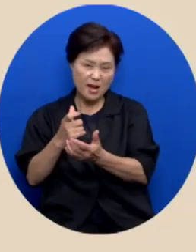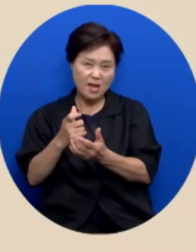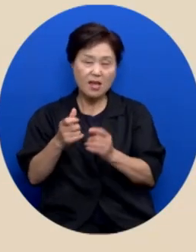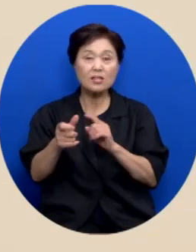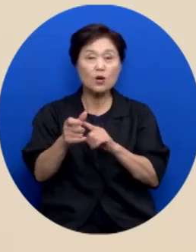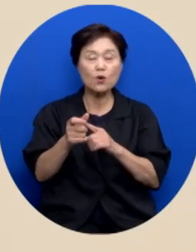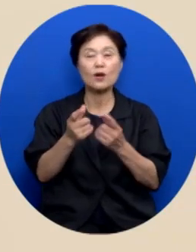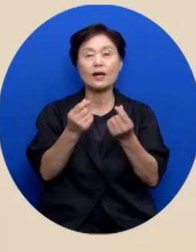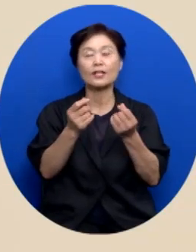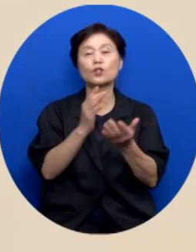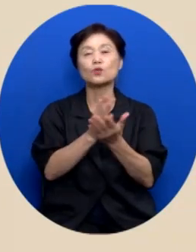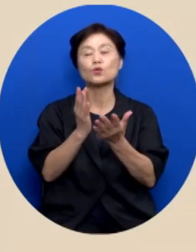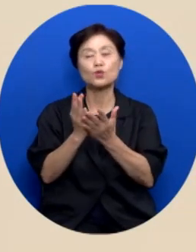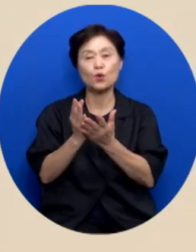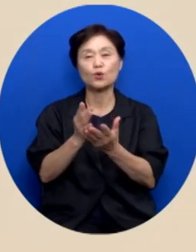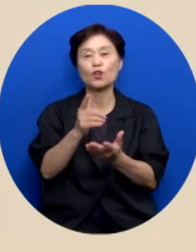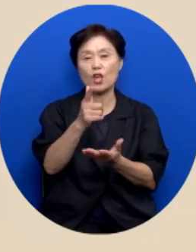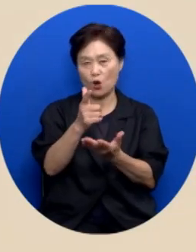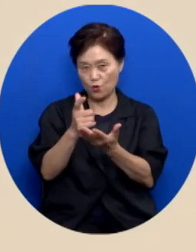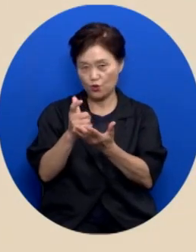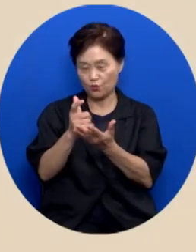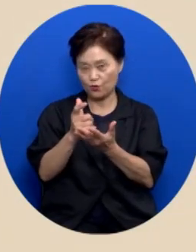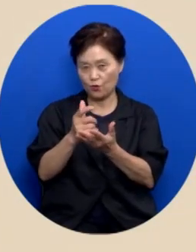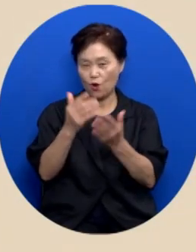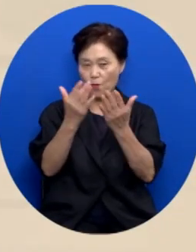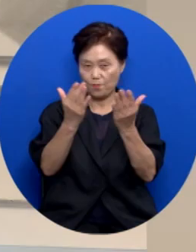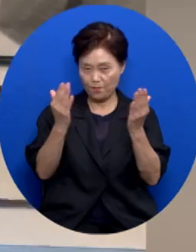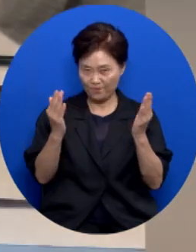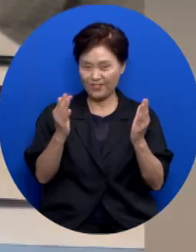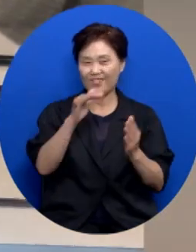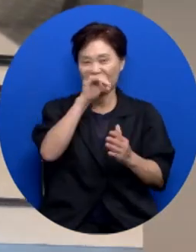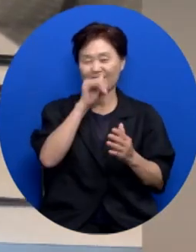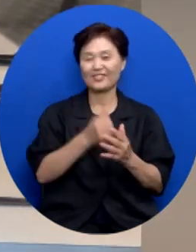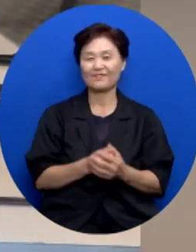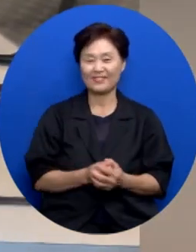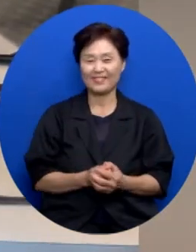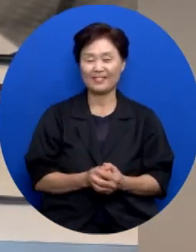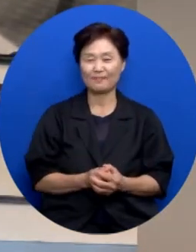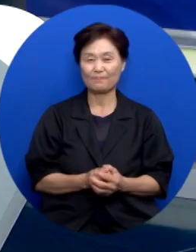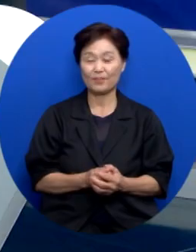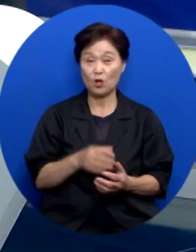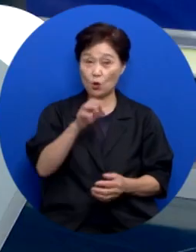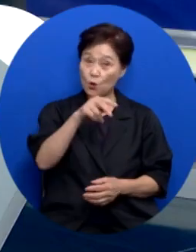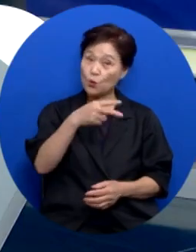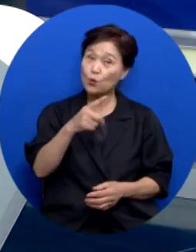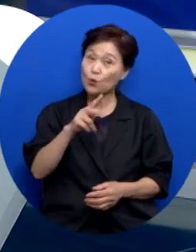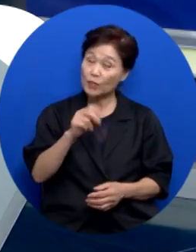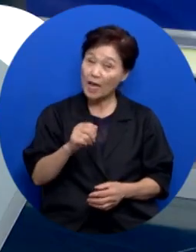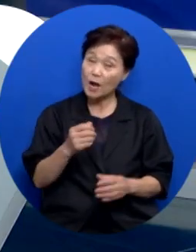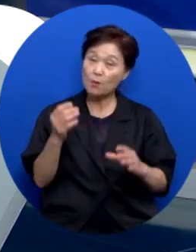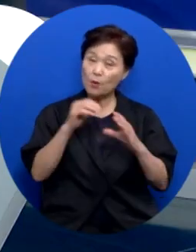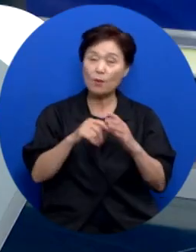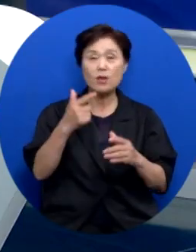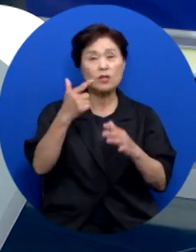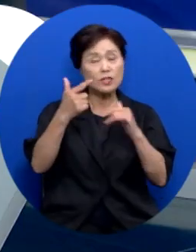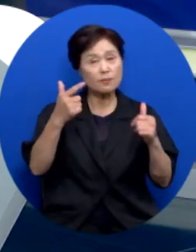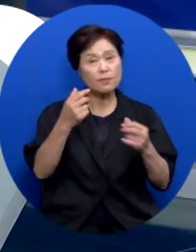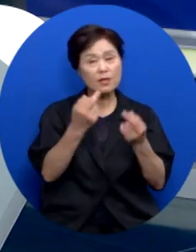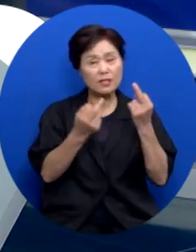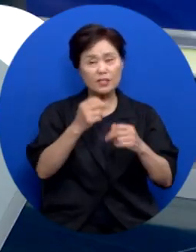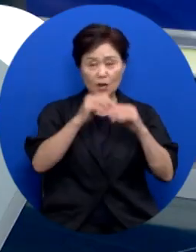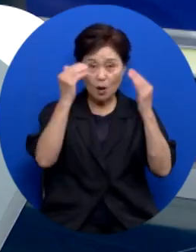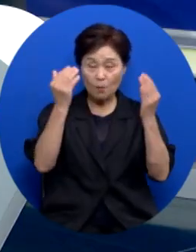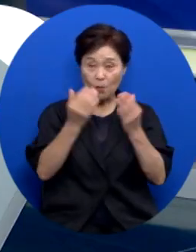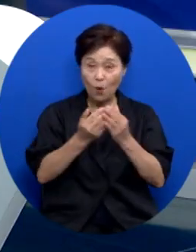같은 종류의 브라우닝 총 권총도 전시되 있습니다 당을 비롯해서 여섯 명의 형제가 모두